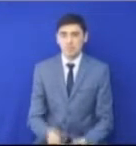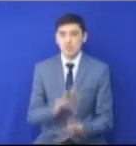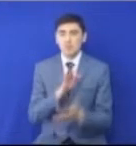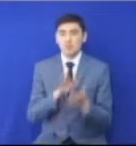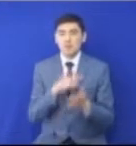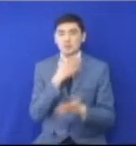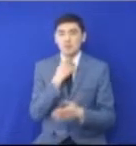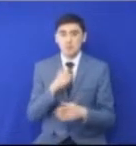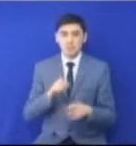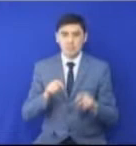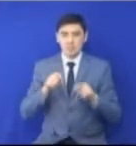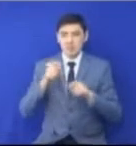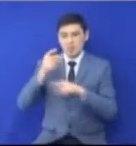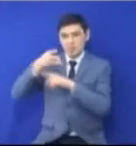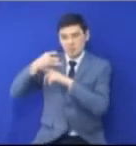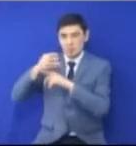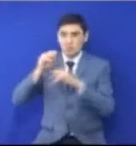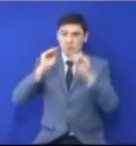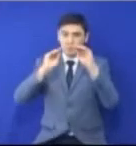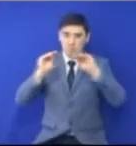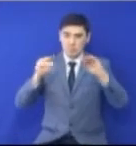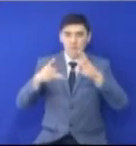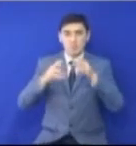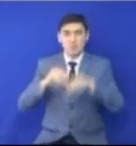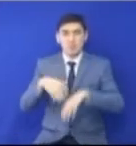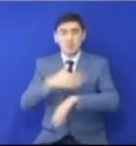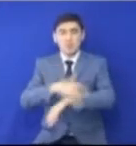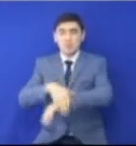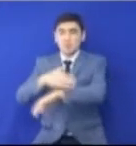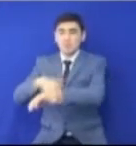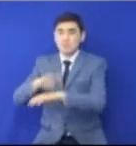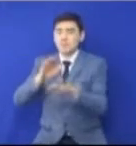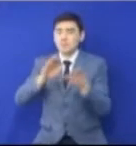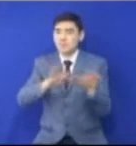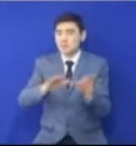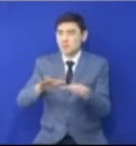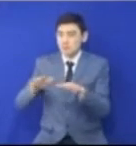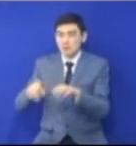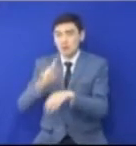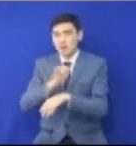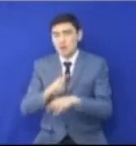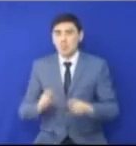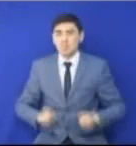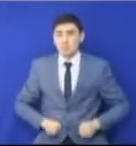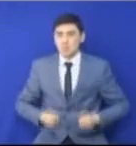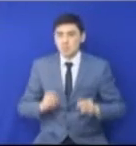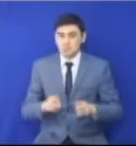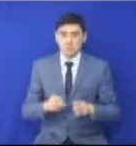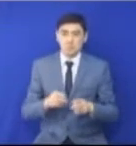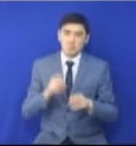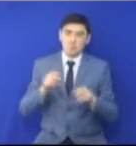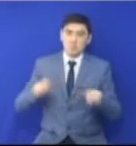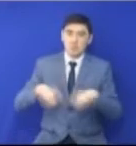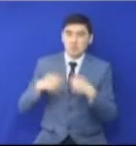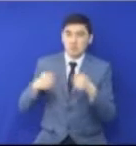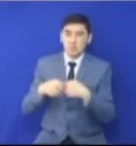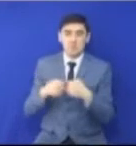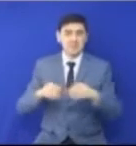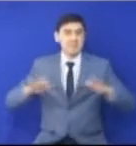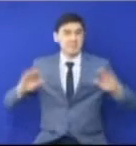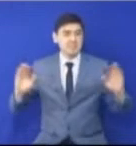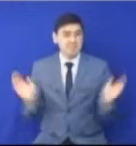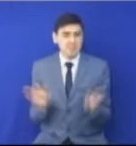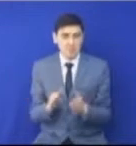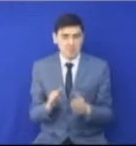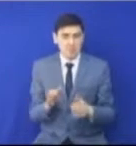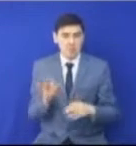Қаламызда орнатылған бейнебақылау камералары көшелер мен қоғамдық орындардағы қылмыс санын азайтуда маңызды рөл атқарады. Бұл туралы жергілікті